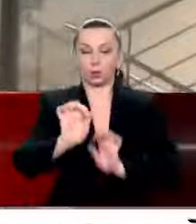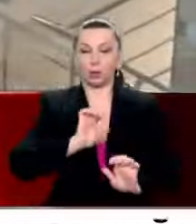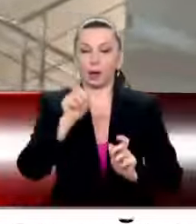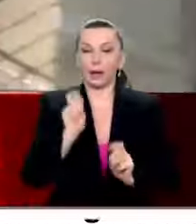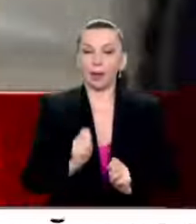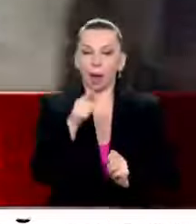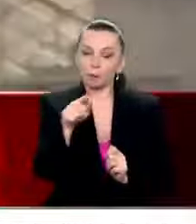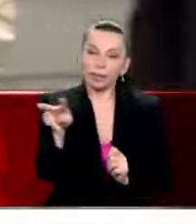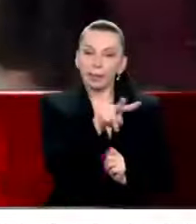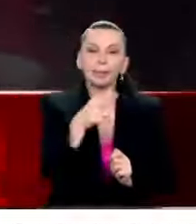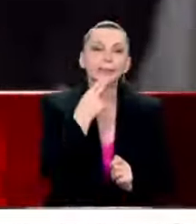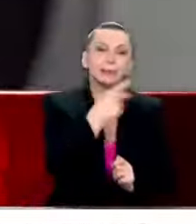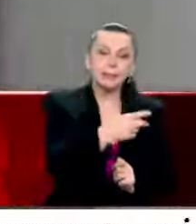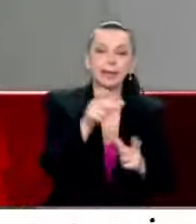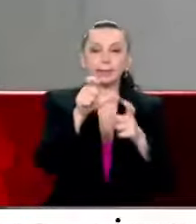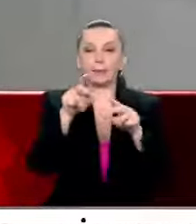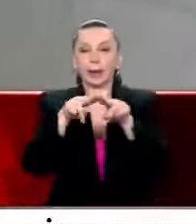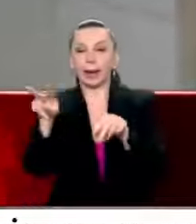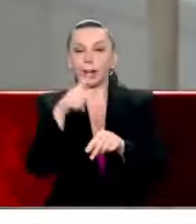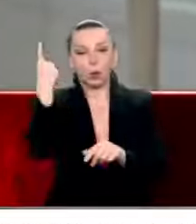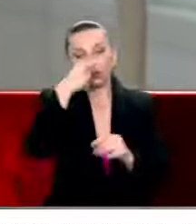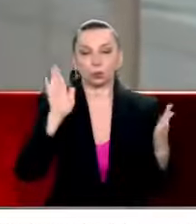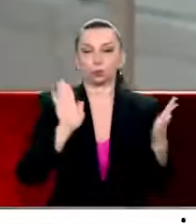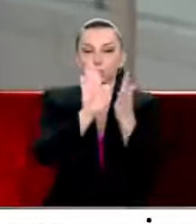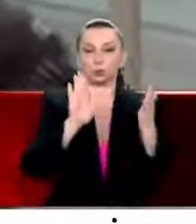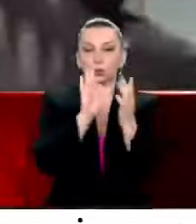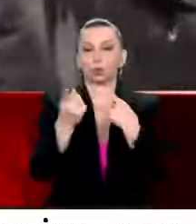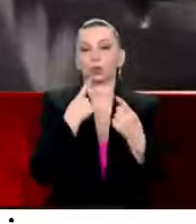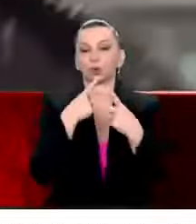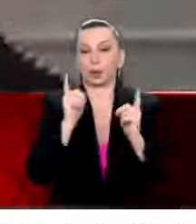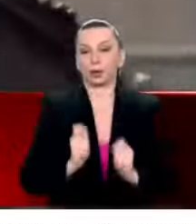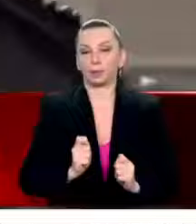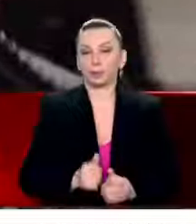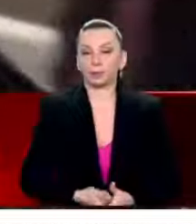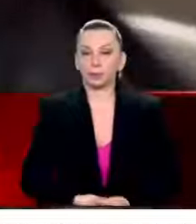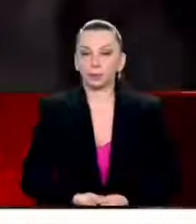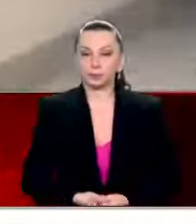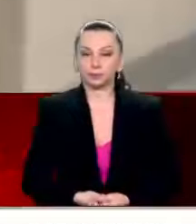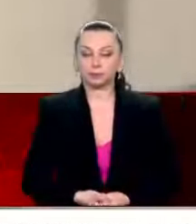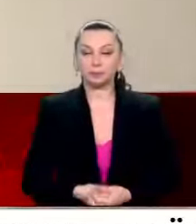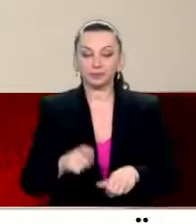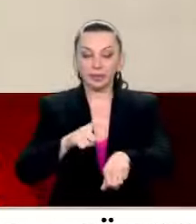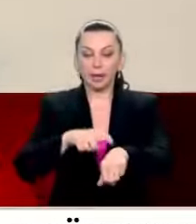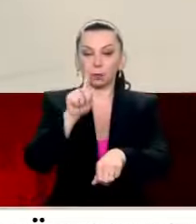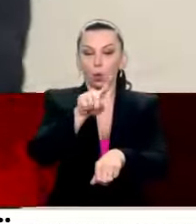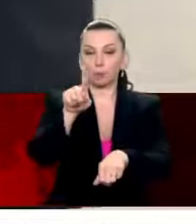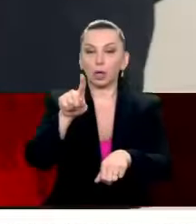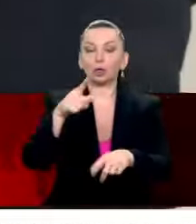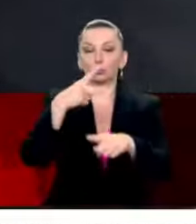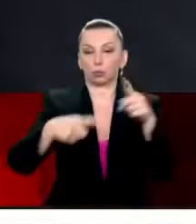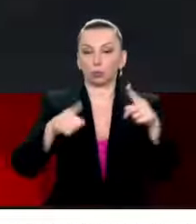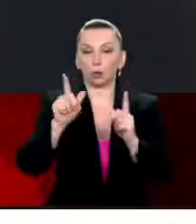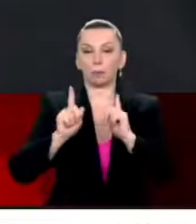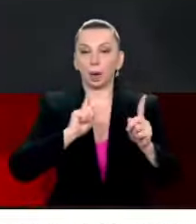Seçil Erzan'la yüzleşti. Geçen duruşmada sıra gelmedi size. O yüzden bugün tekrar geldik. Saat 11.30'da